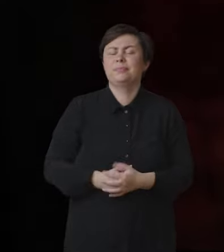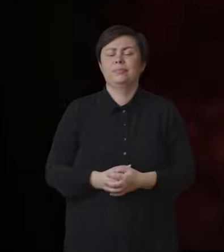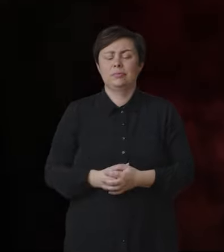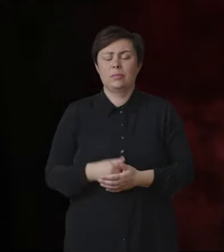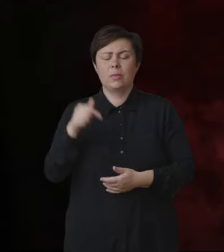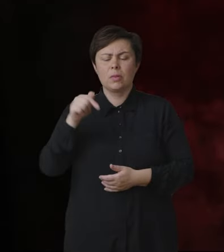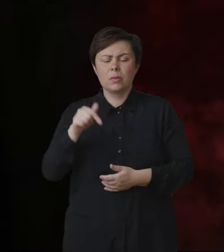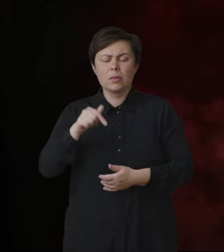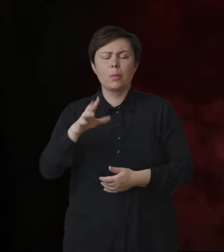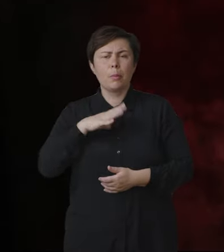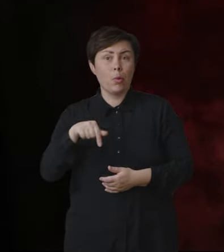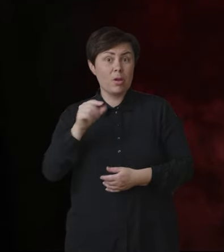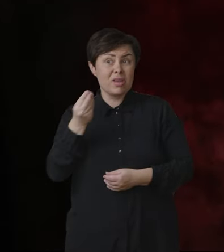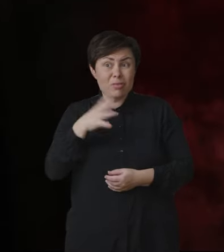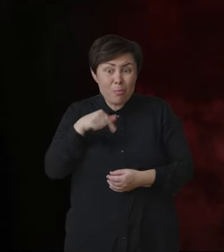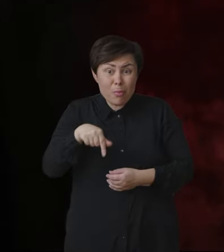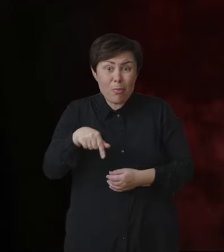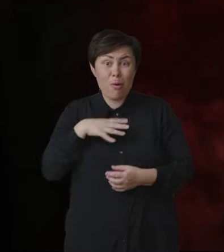Tu jeszcze w Mikołajcach było kino,